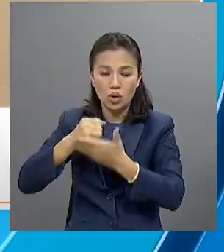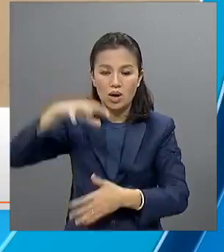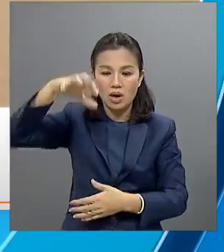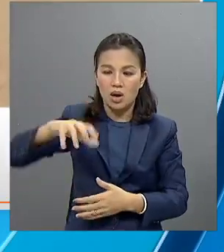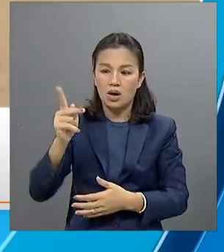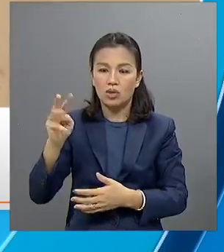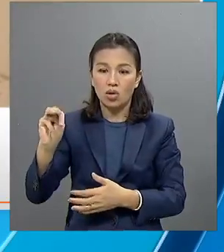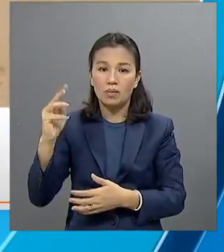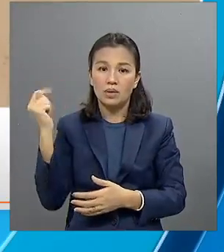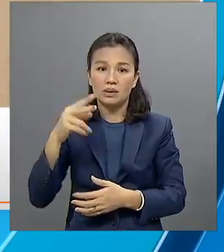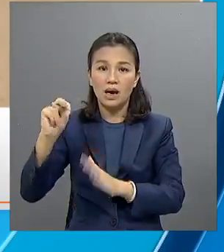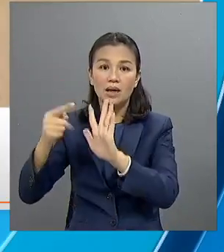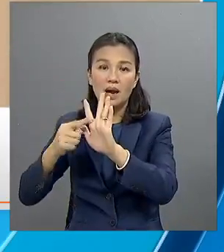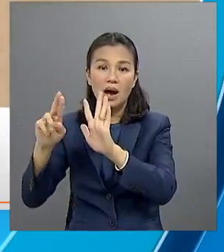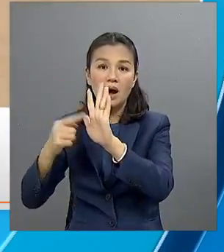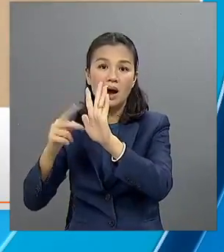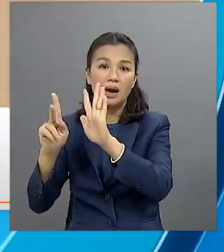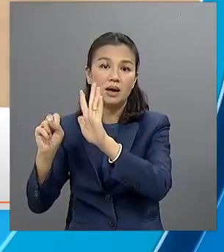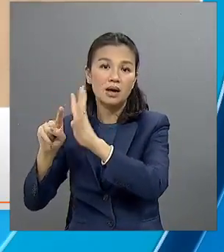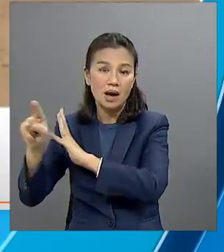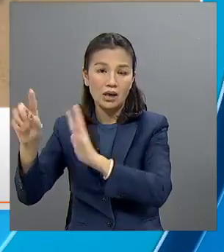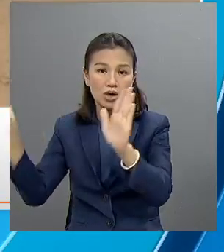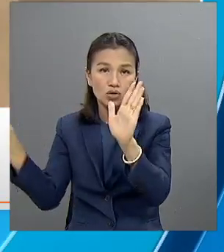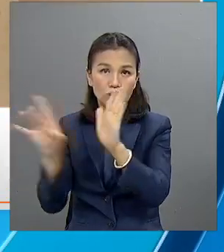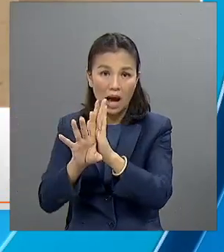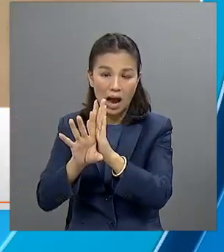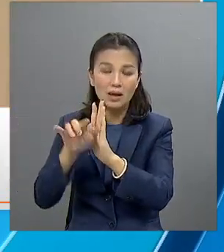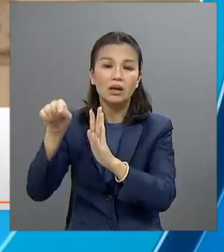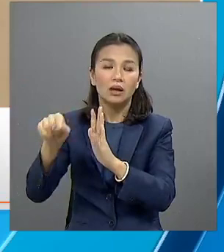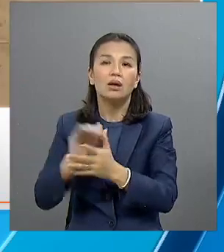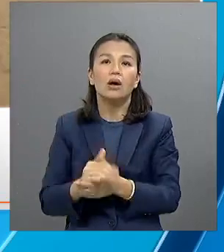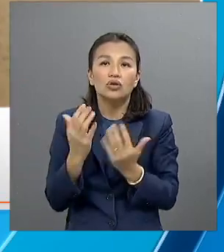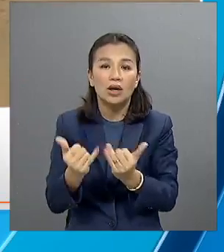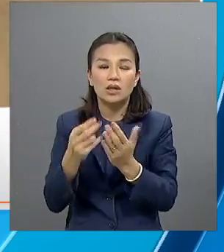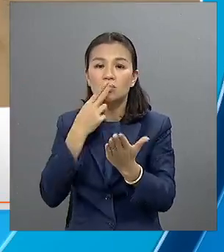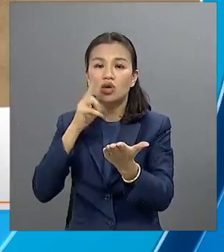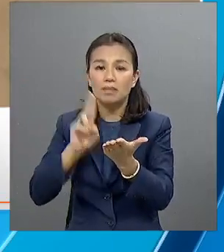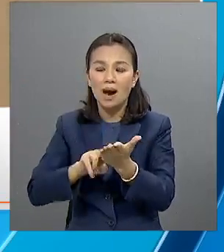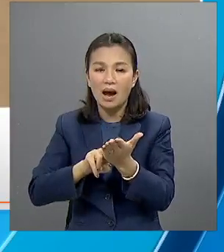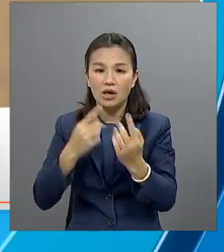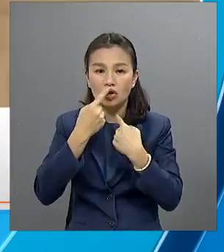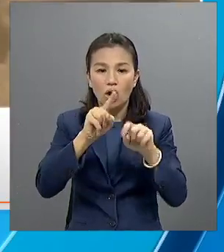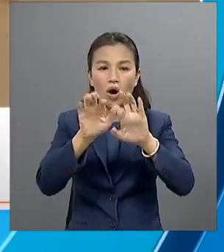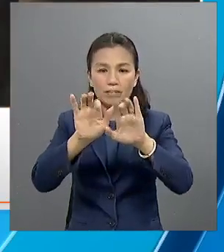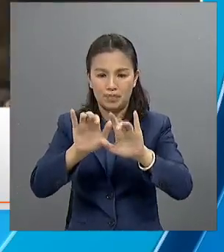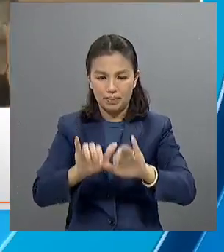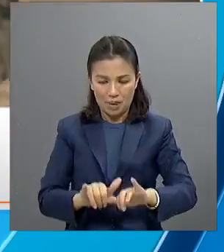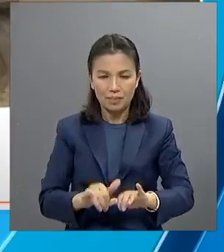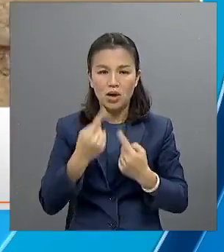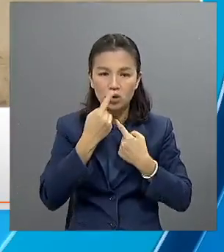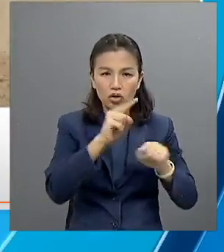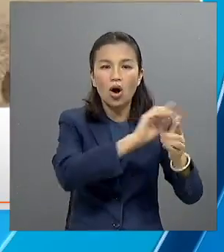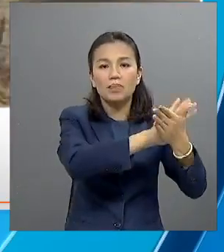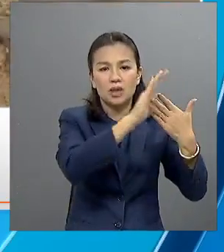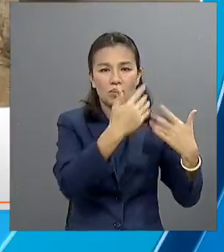านทุกช่องทางและสุดท้ายก็ลงมาที่สำนักงานธนารักษ์เราก็ได้ทำหนังสือชี้แจงไปเรียบร้อยหมดแล้วล่ะนะครับเพียงแต่ว่ากระบวนการ